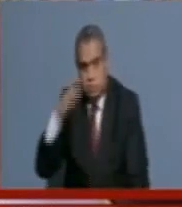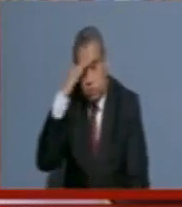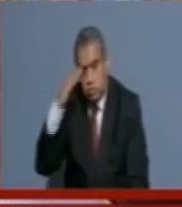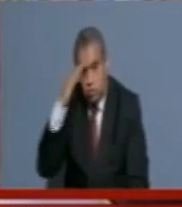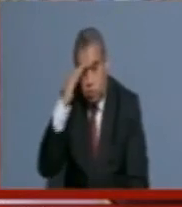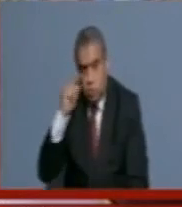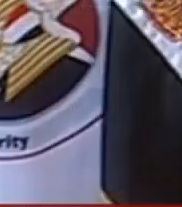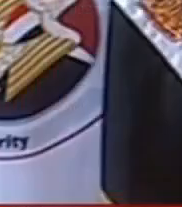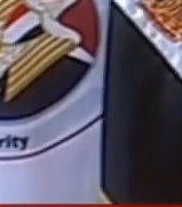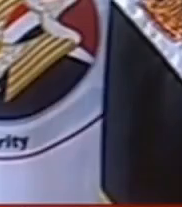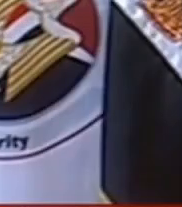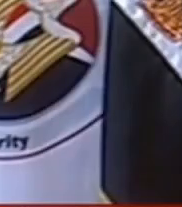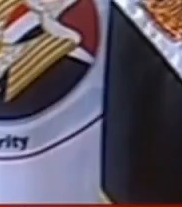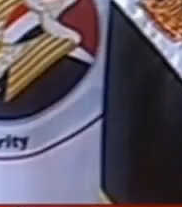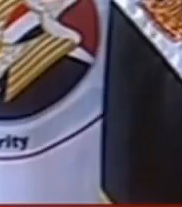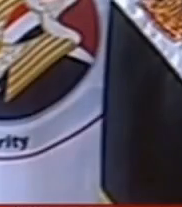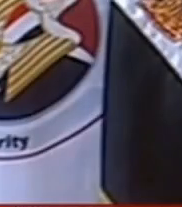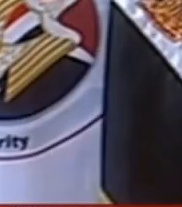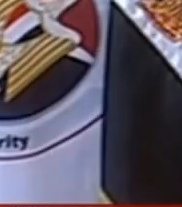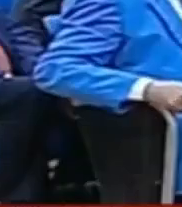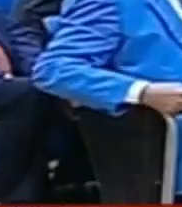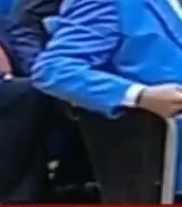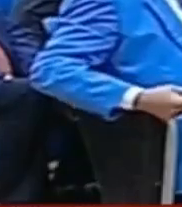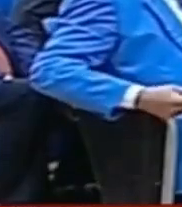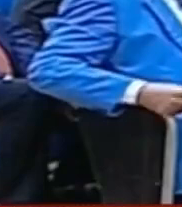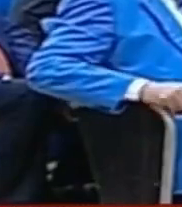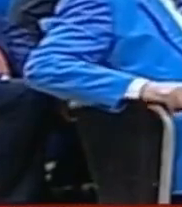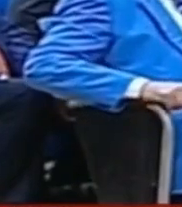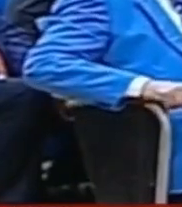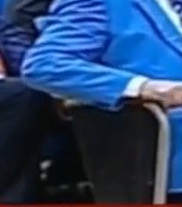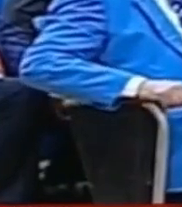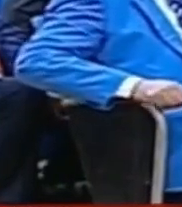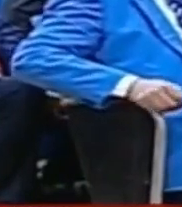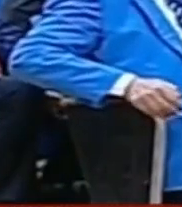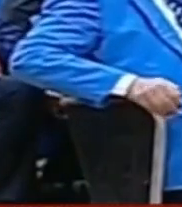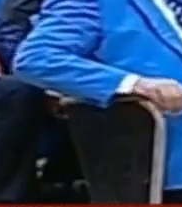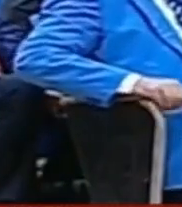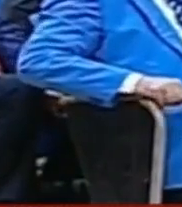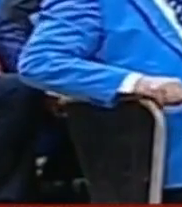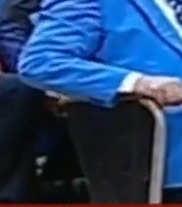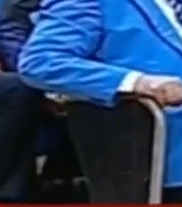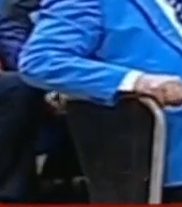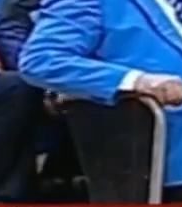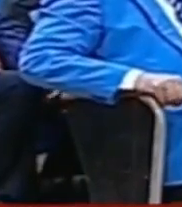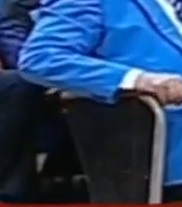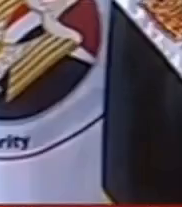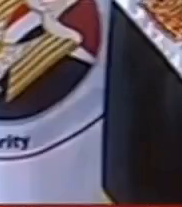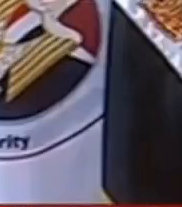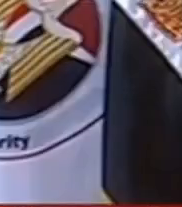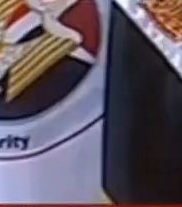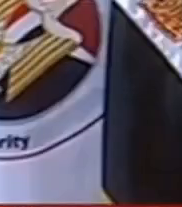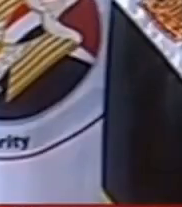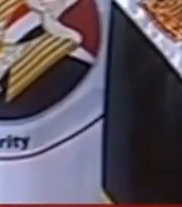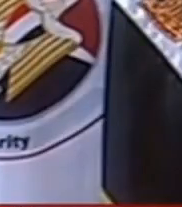واسف للاطاله. في اي حاجه؟ طب نبدا كده واتفضل.